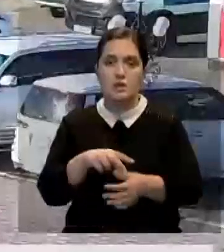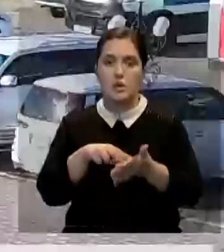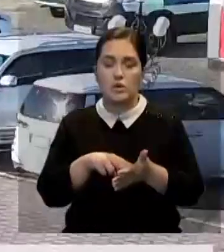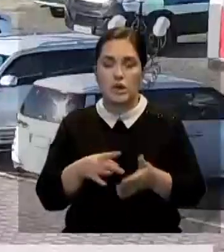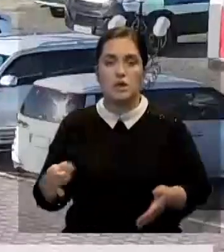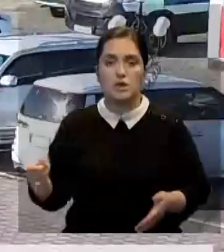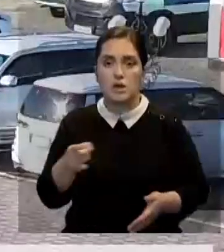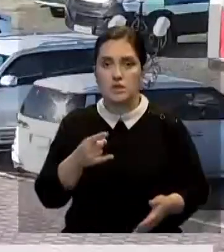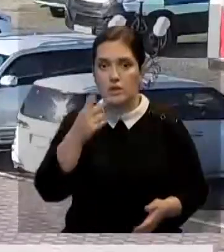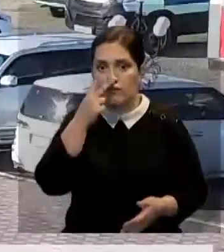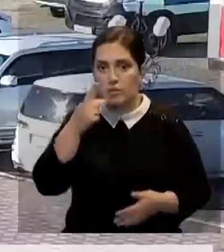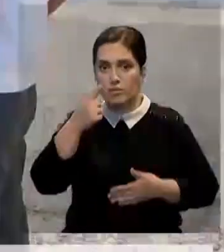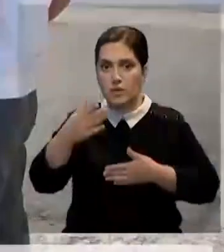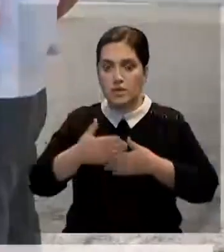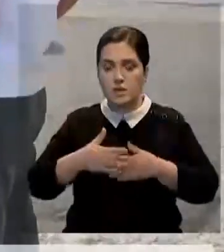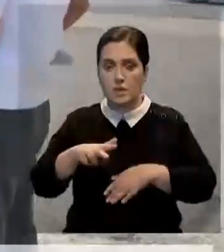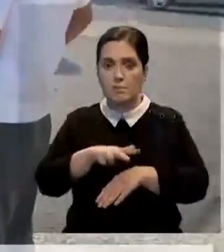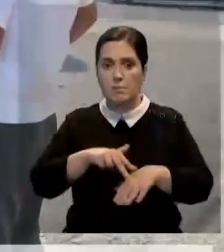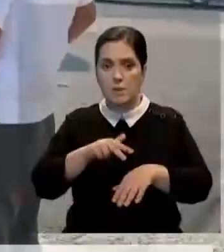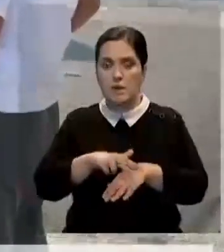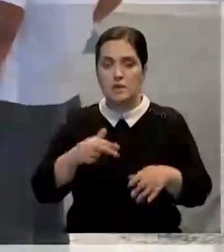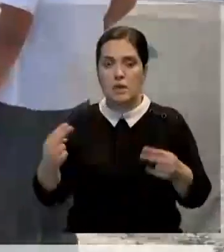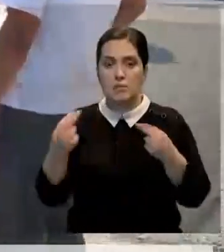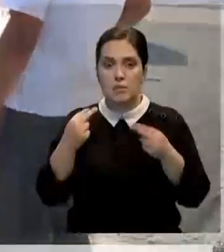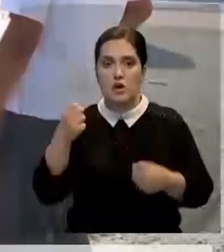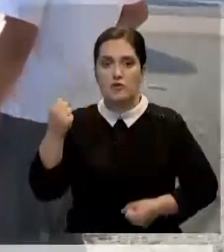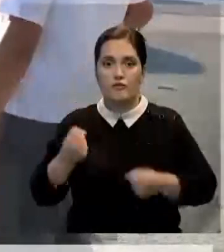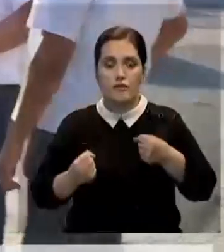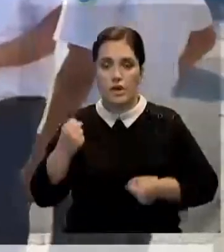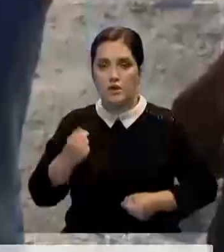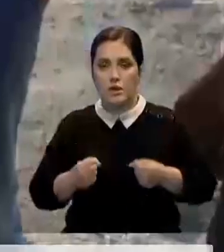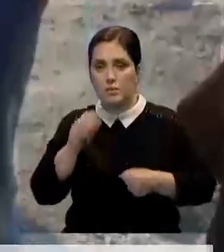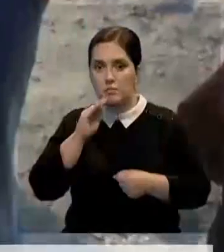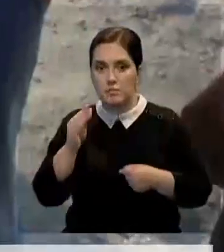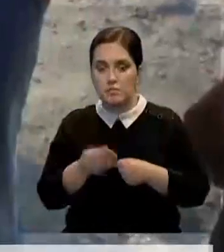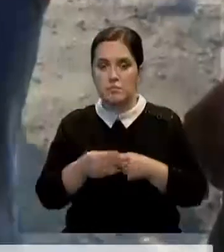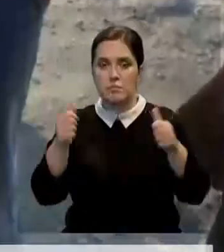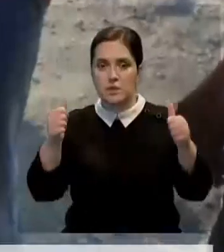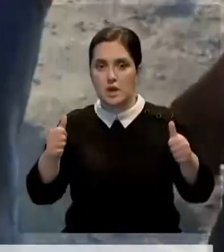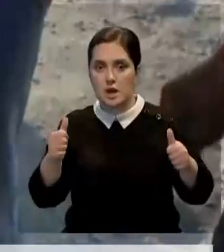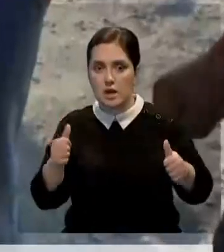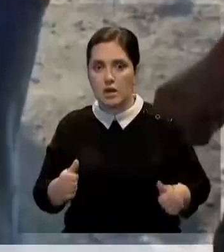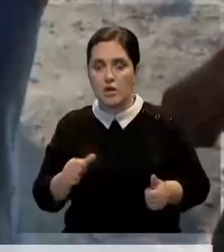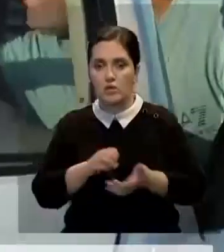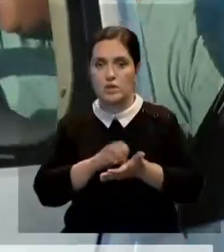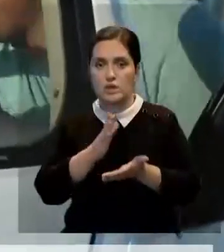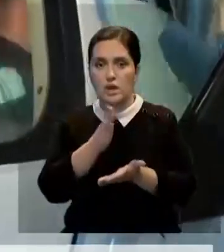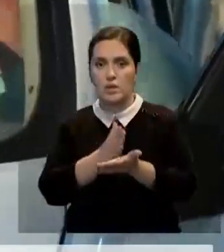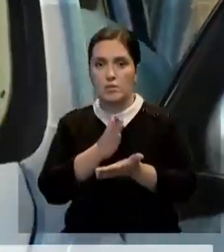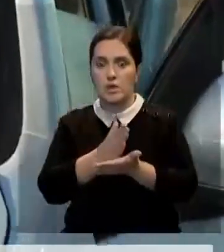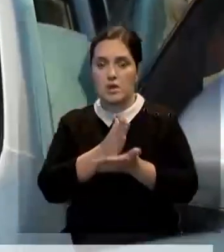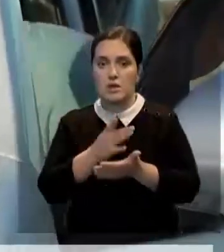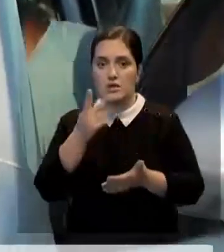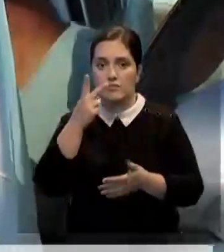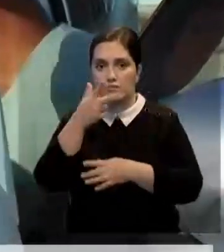такси при виде приближающегося полицейского патруля водители спешно прятали таблички с указанием направления. Момент попал